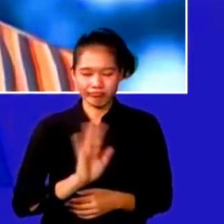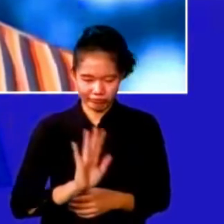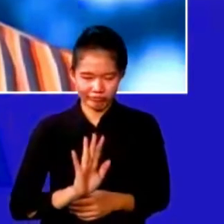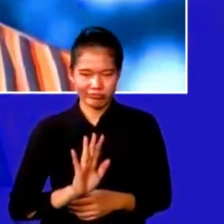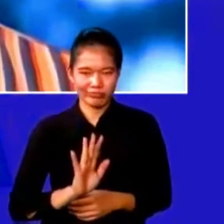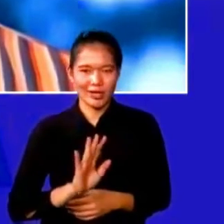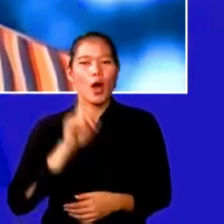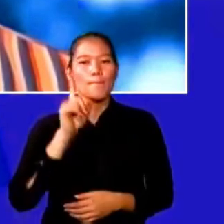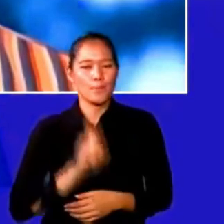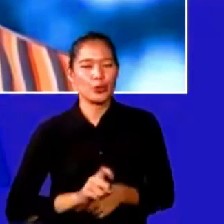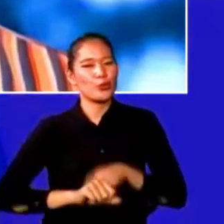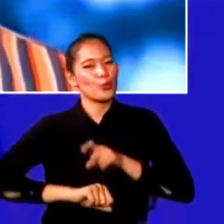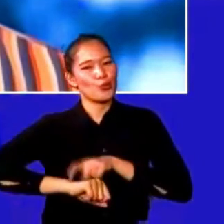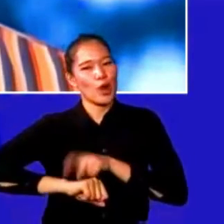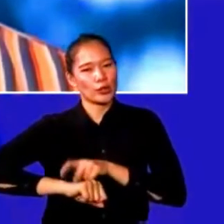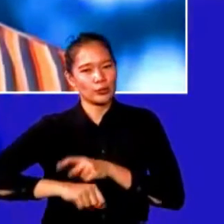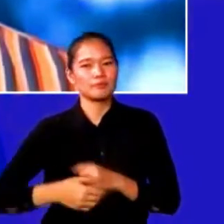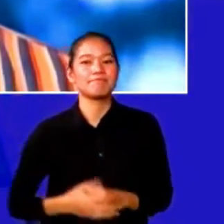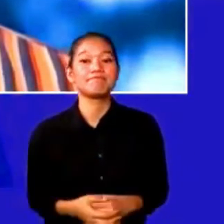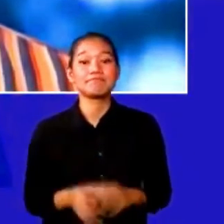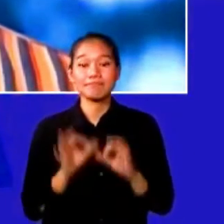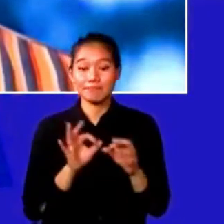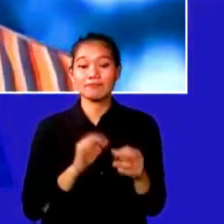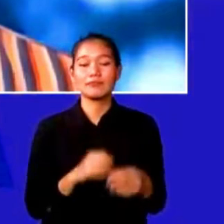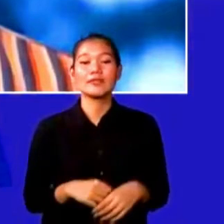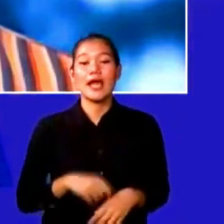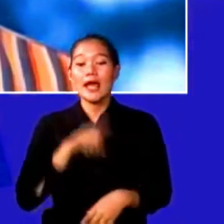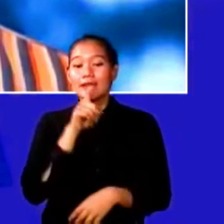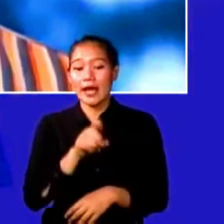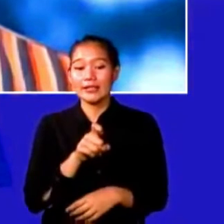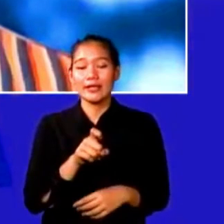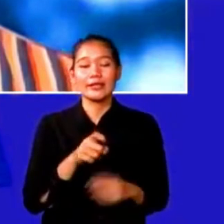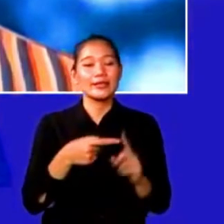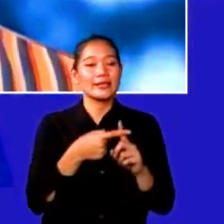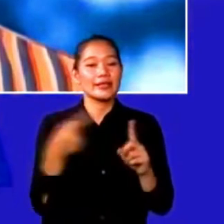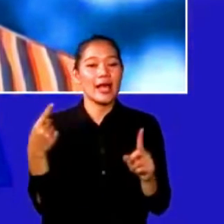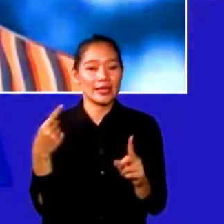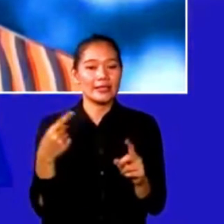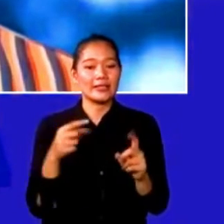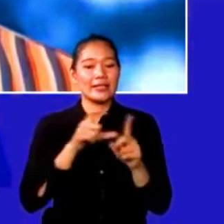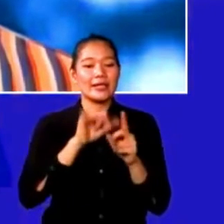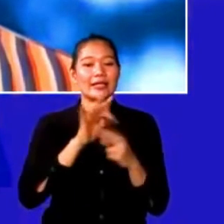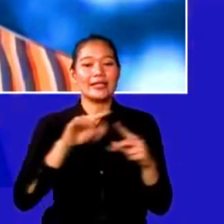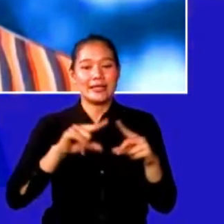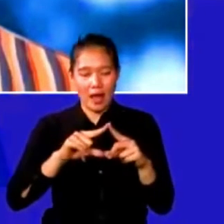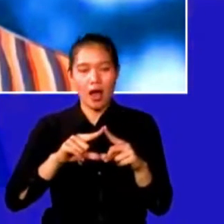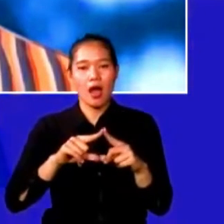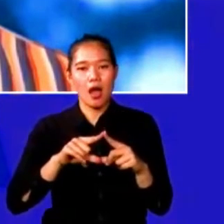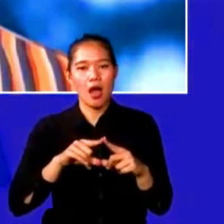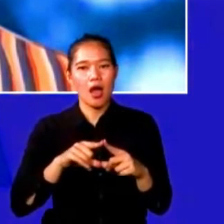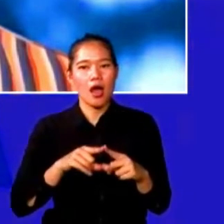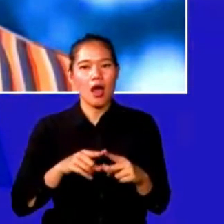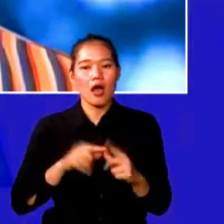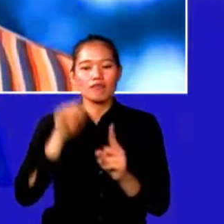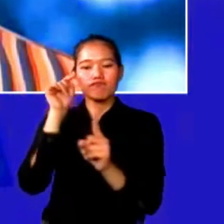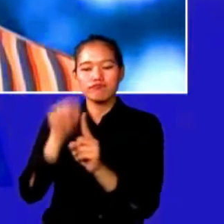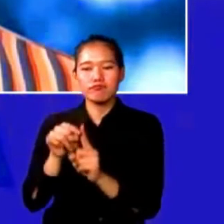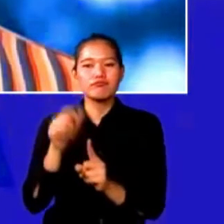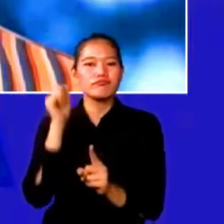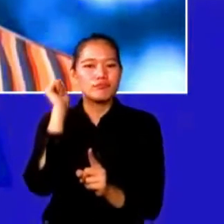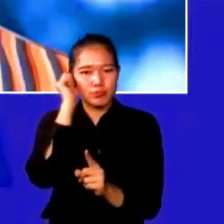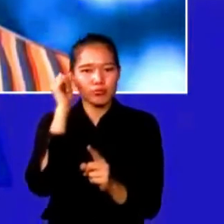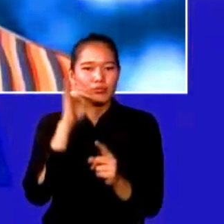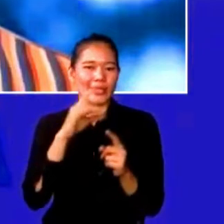vaksin ini jadi bukan jawaban akhirnya baik ada pertanyaan kedua dari rekan media dari dinas suara pembaruan ini ditujukan juga